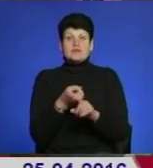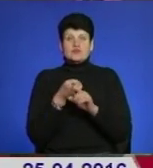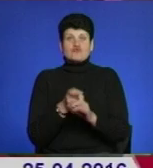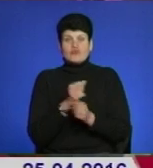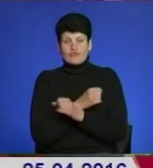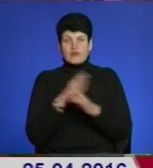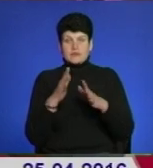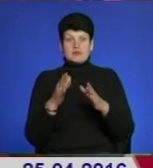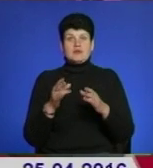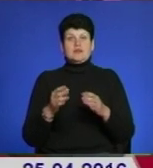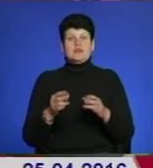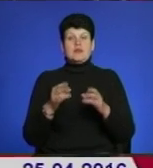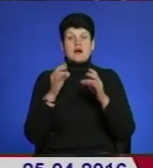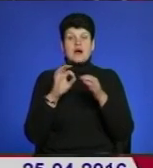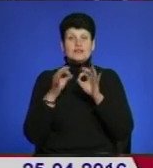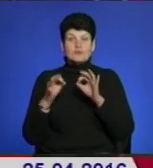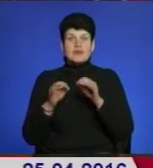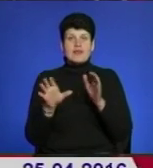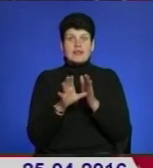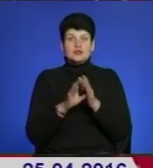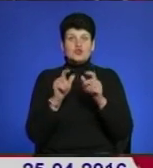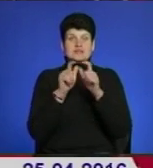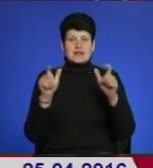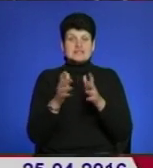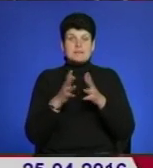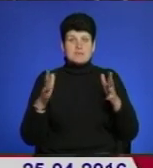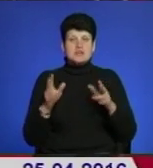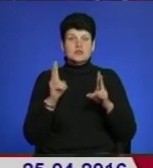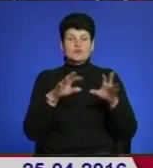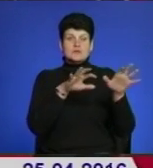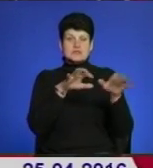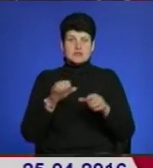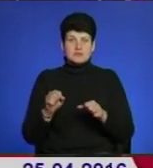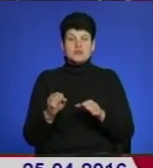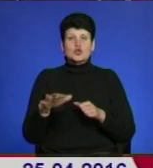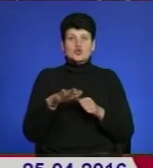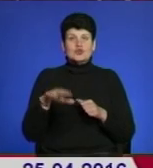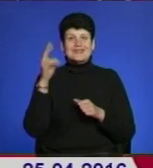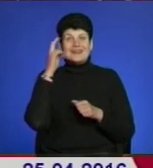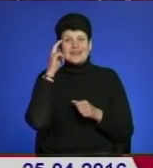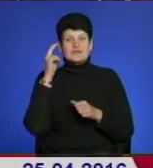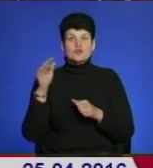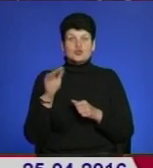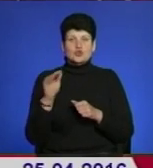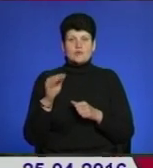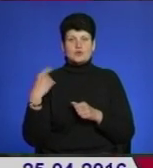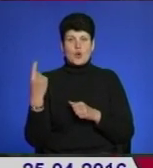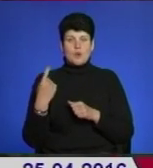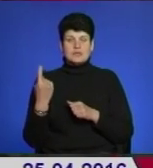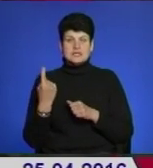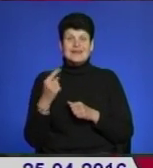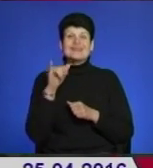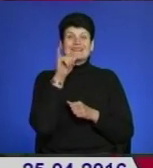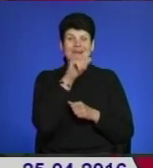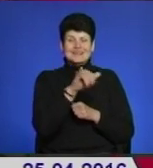на атомній електростанції. Більшість з них – це евакуйовані з уражених зон Київської та Житомирської областей. Для